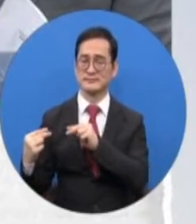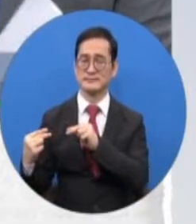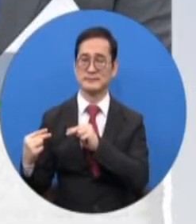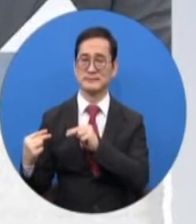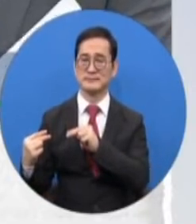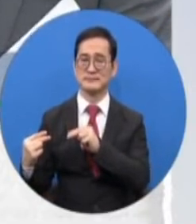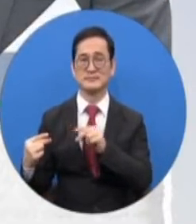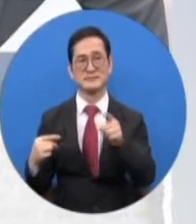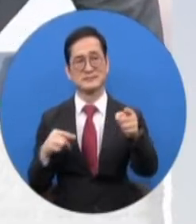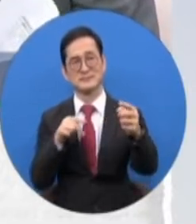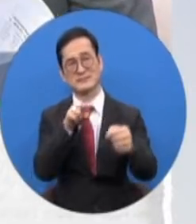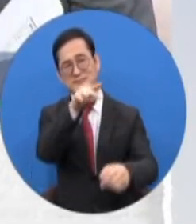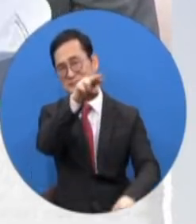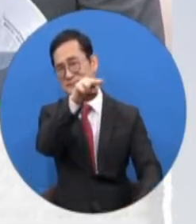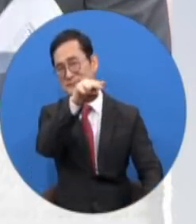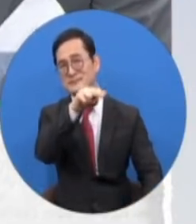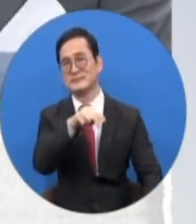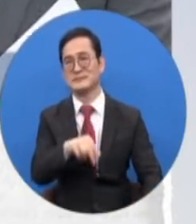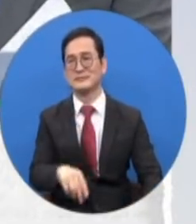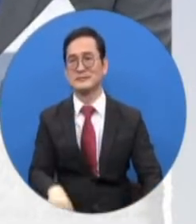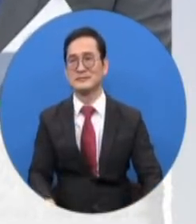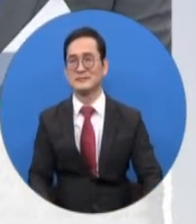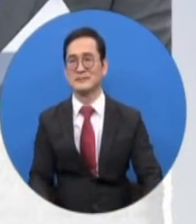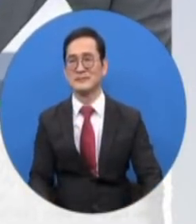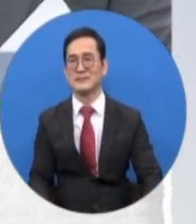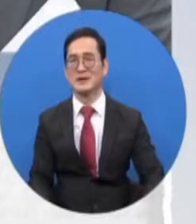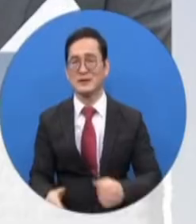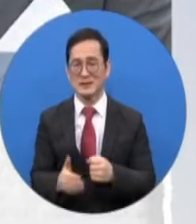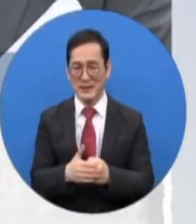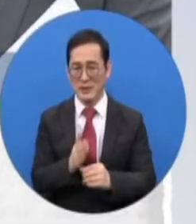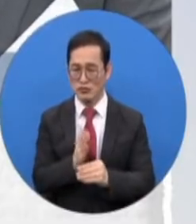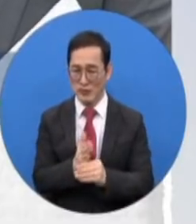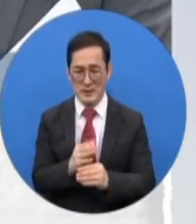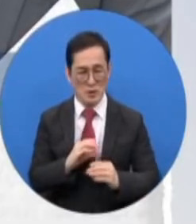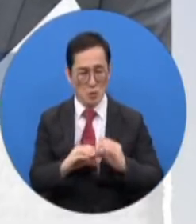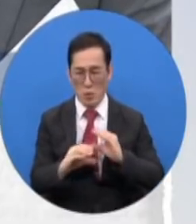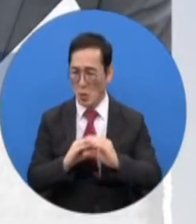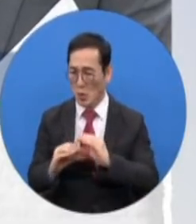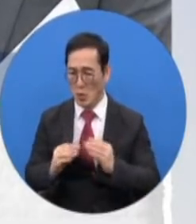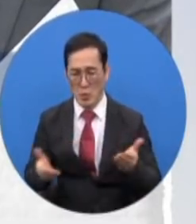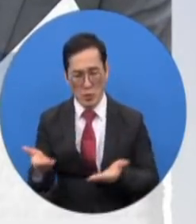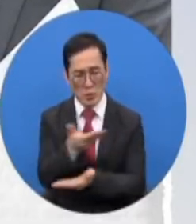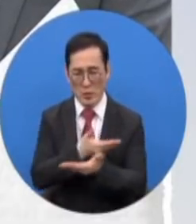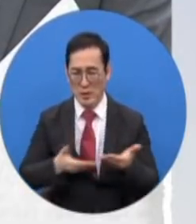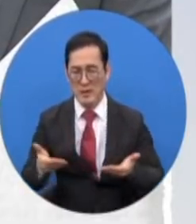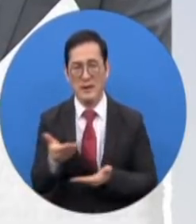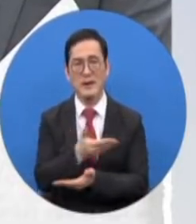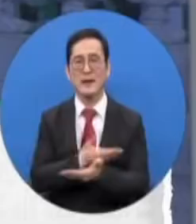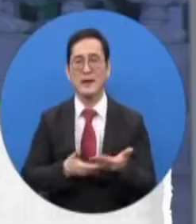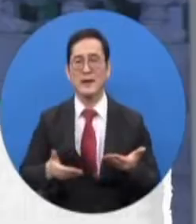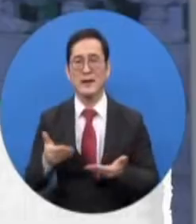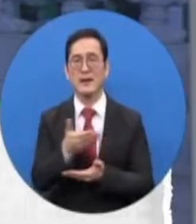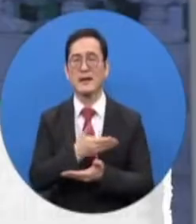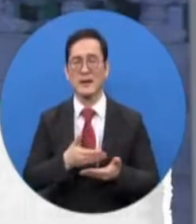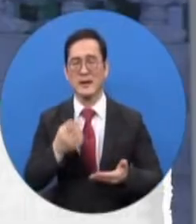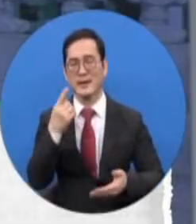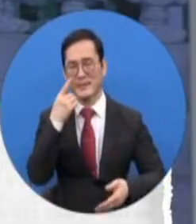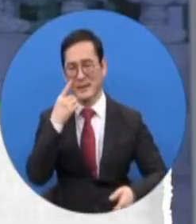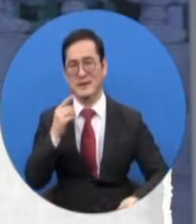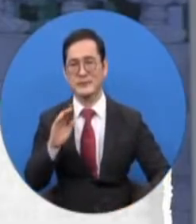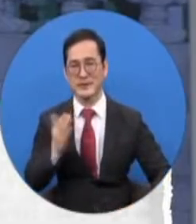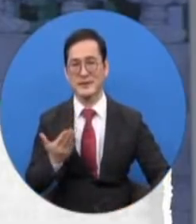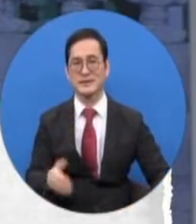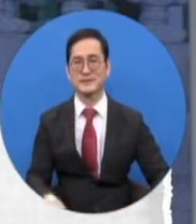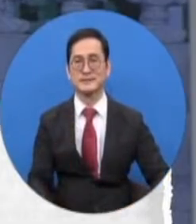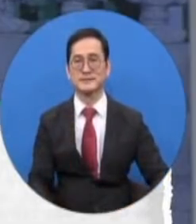소통에 좀 의의를 둬야 되는 거 아닌가 저도 그렇게 보고 있습니다. 자 지금 면전에서 윤호중 비대위원장 물러나라라는